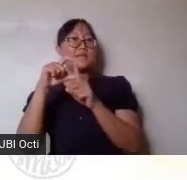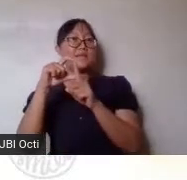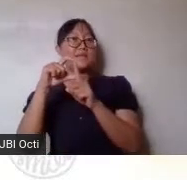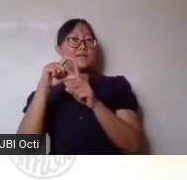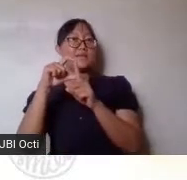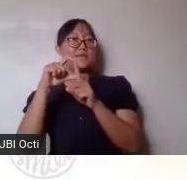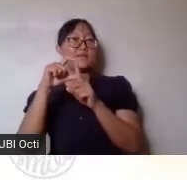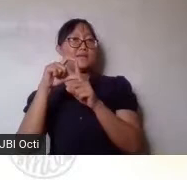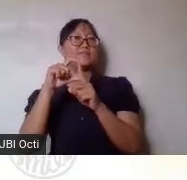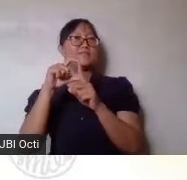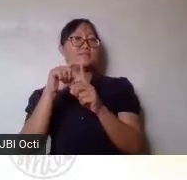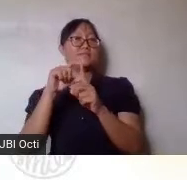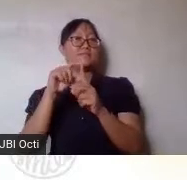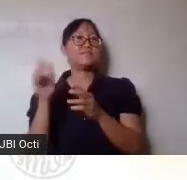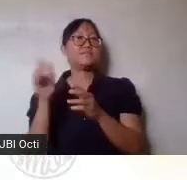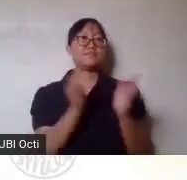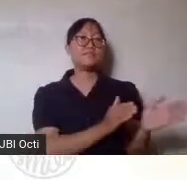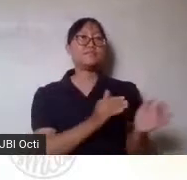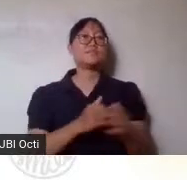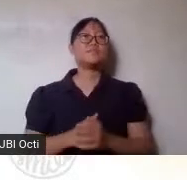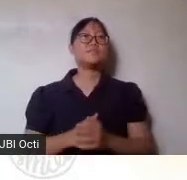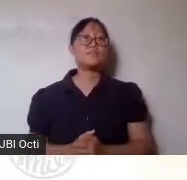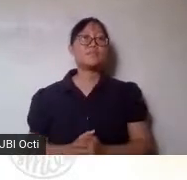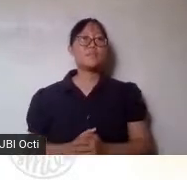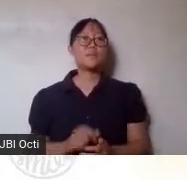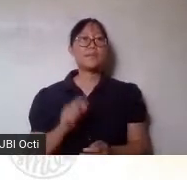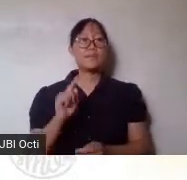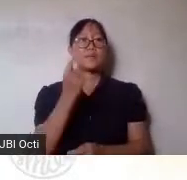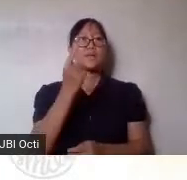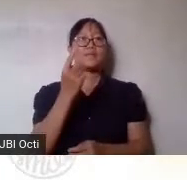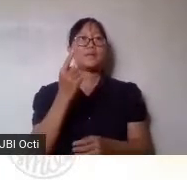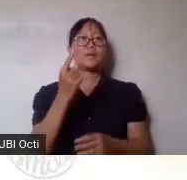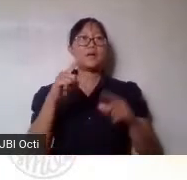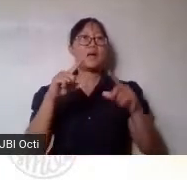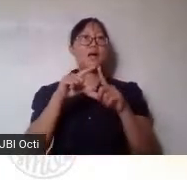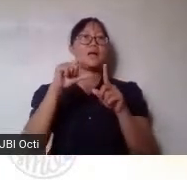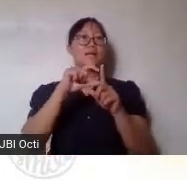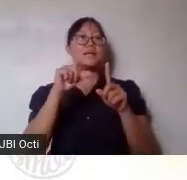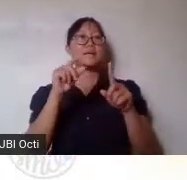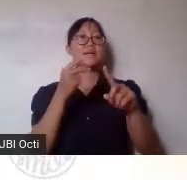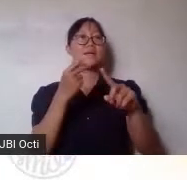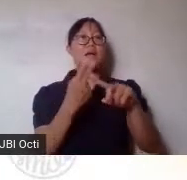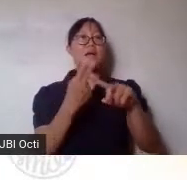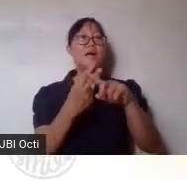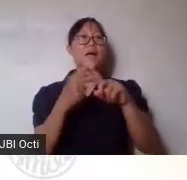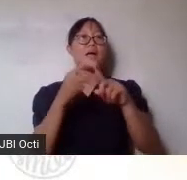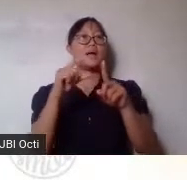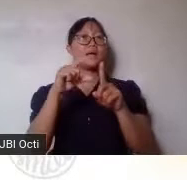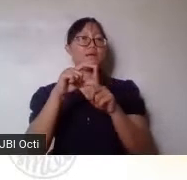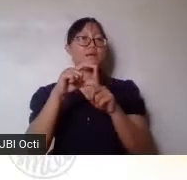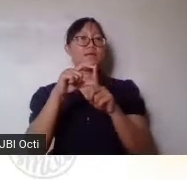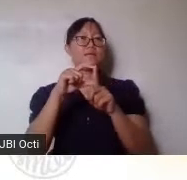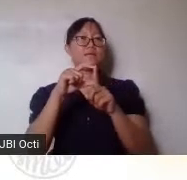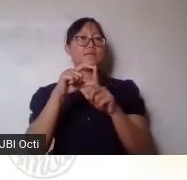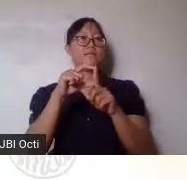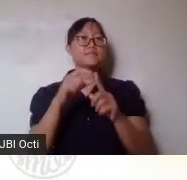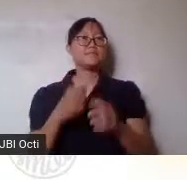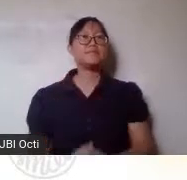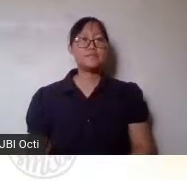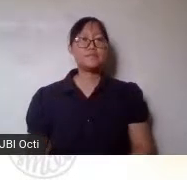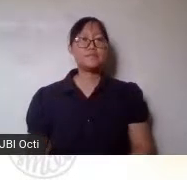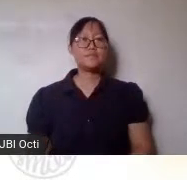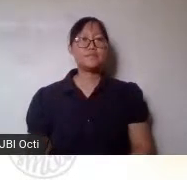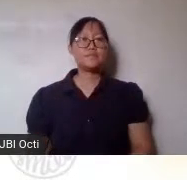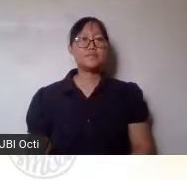Yang pertama adalah kasus Attention Deficit Hyperactivity Disorder. Ya. Slide berikutnya. Nah,